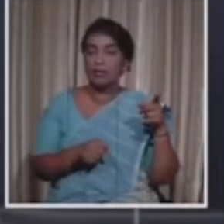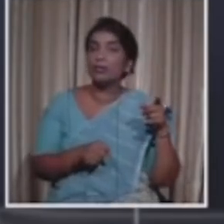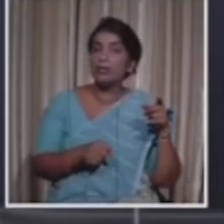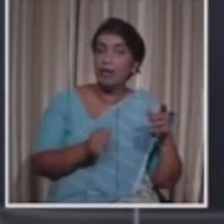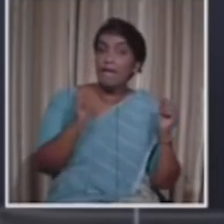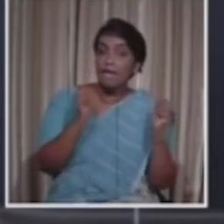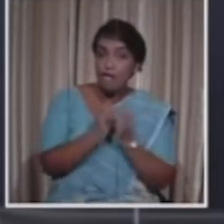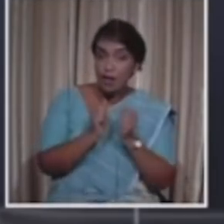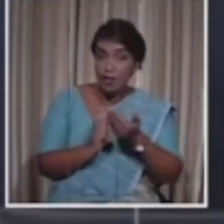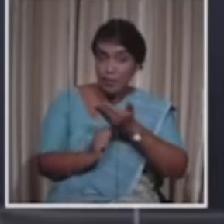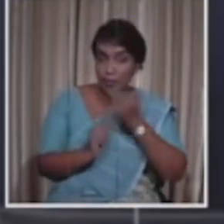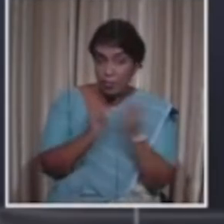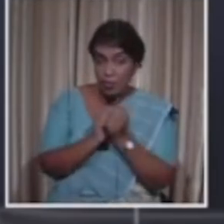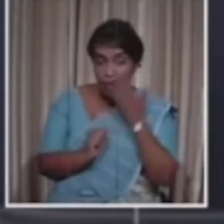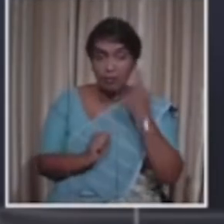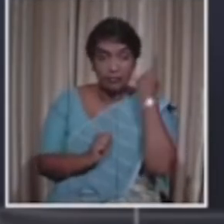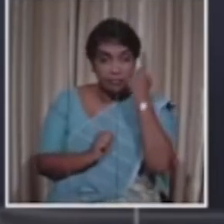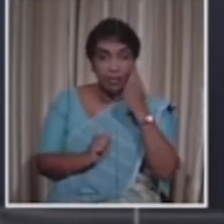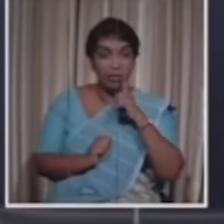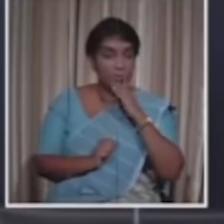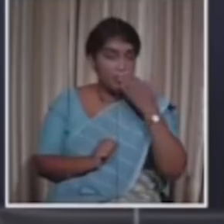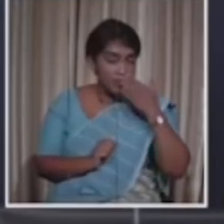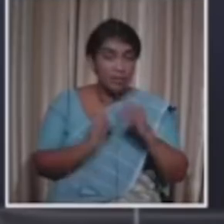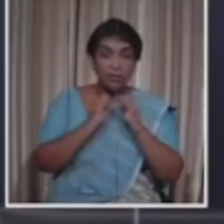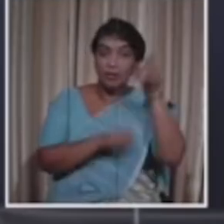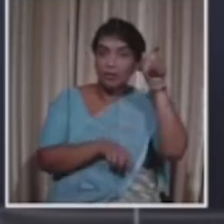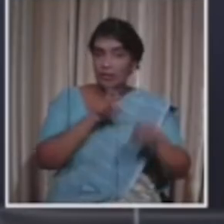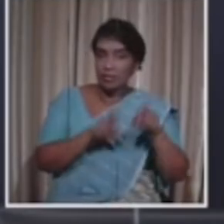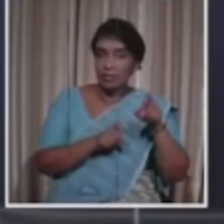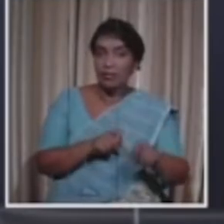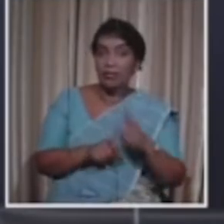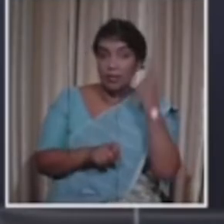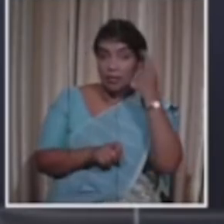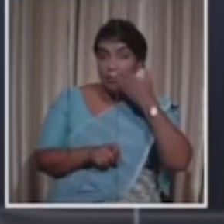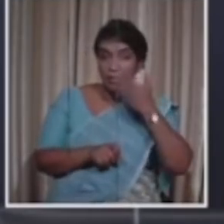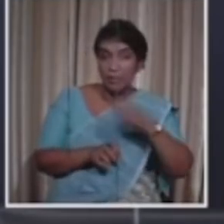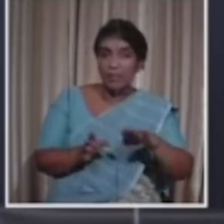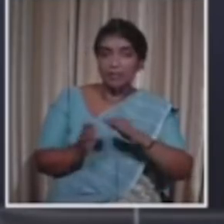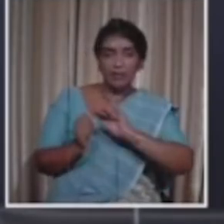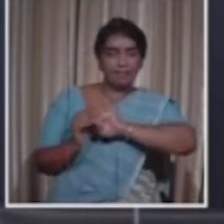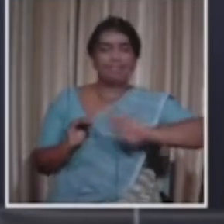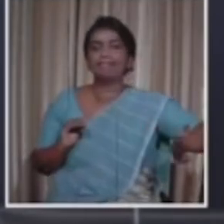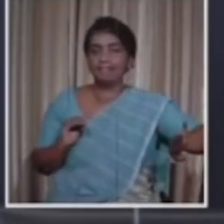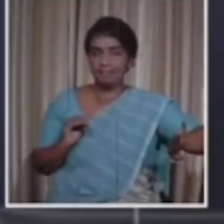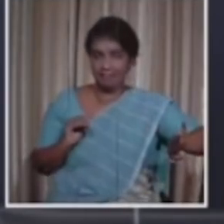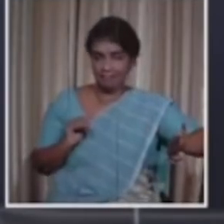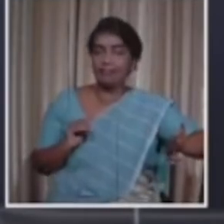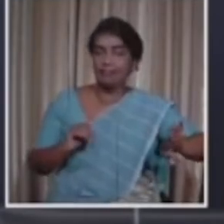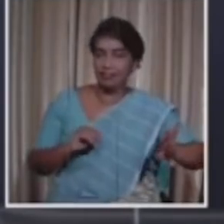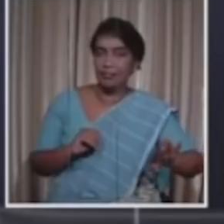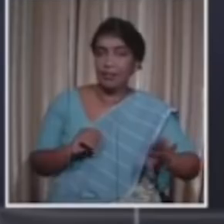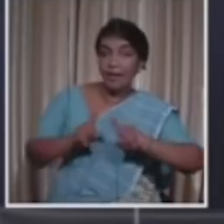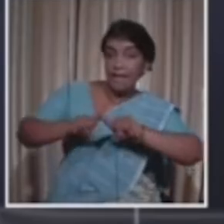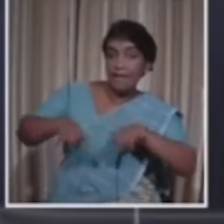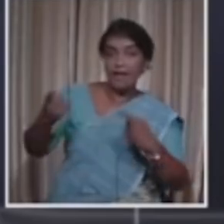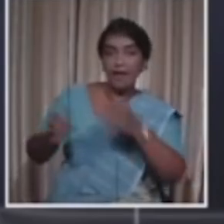weda karan de pulang, ugat kamat tina budiak tina wurtikian, parna taba ya meni suti bo bangku ude, tila wena tim